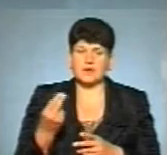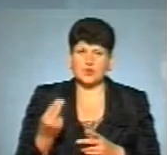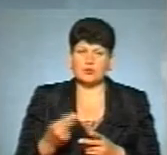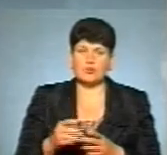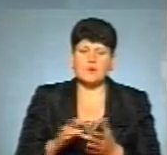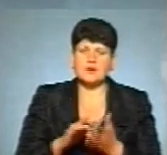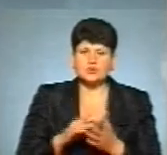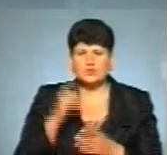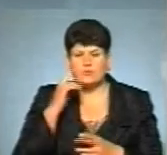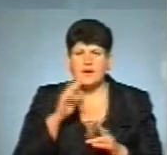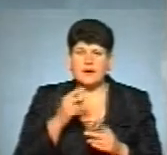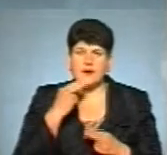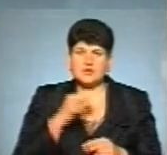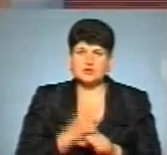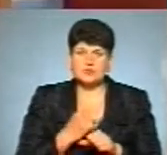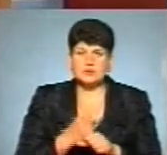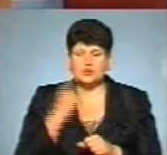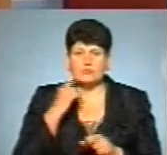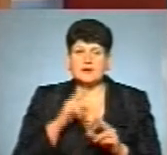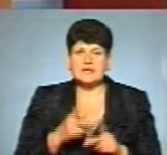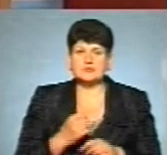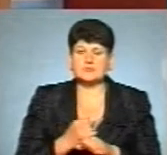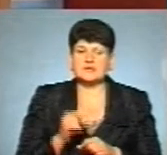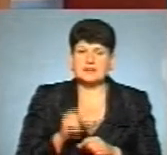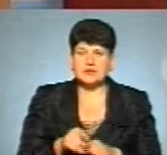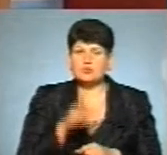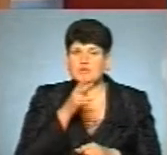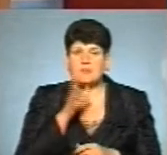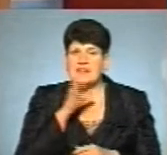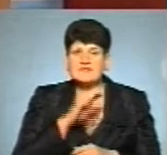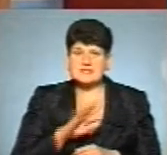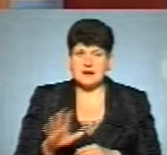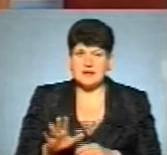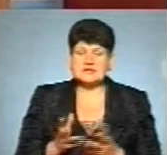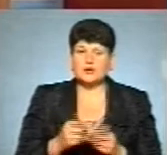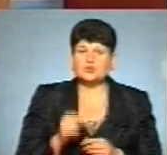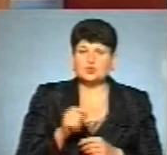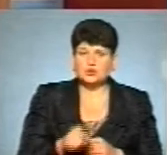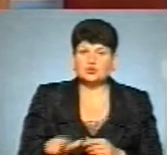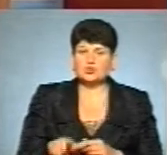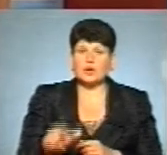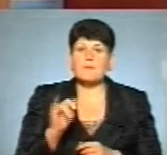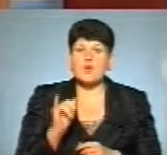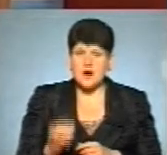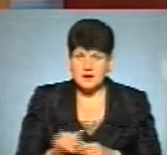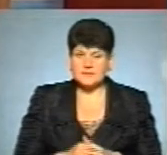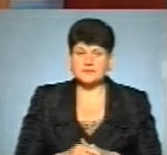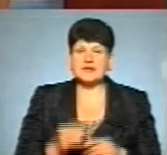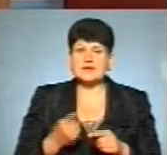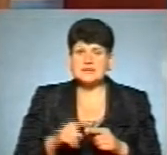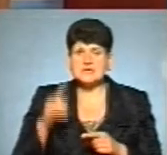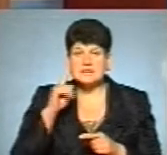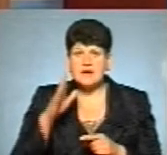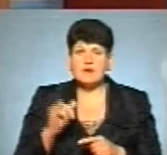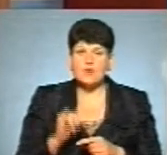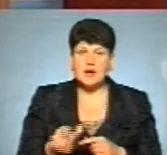як краще зробити, і зразу впираємося в те, що по часу ми десь не встигаємо, тільки за рахунок того, що дороги дуже погані. І ця слава поганих доріг,